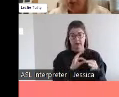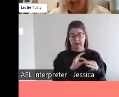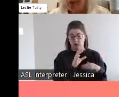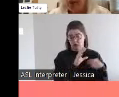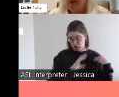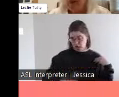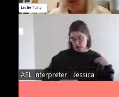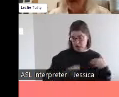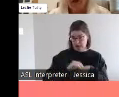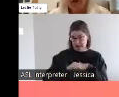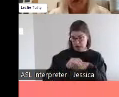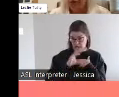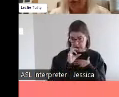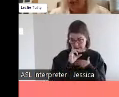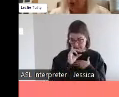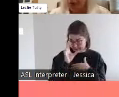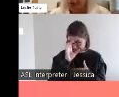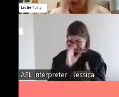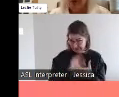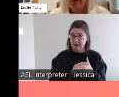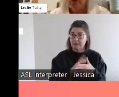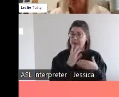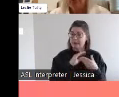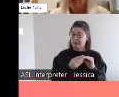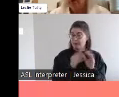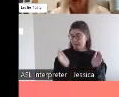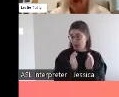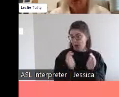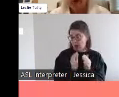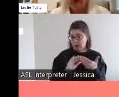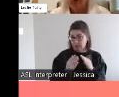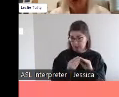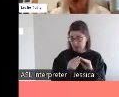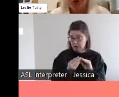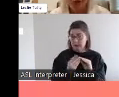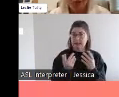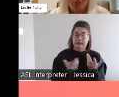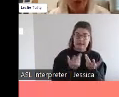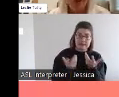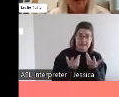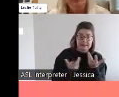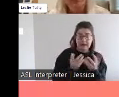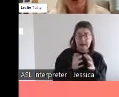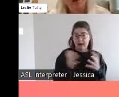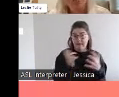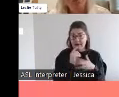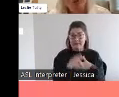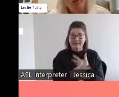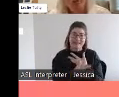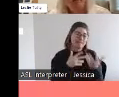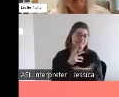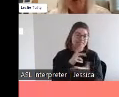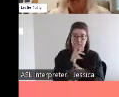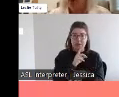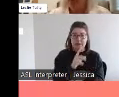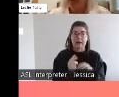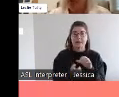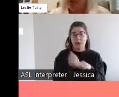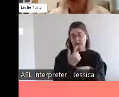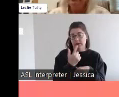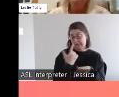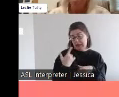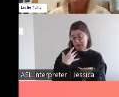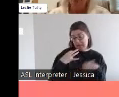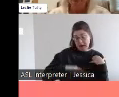ces exemples, nous parlons de counseling chrétien. C'est un plus petit chiffre, donc on ne peut pas vraiment généraliser de